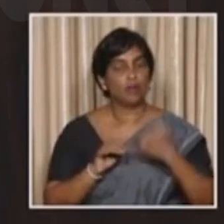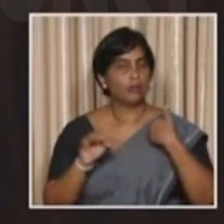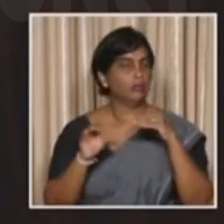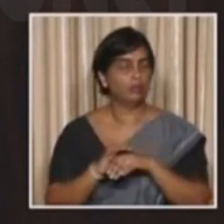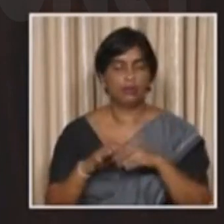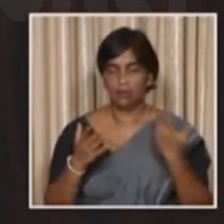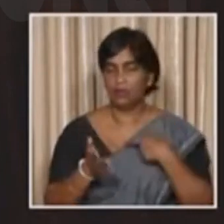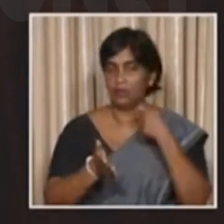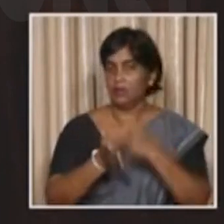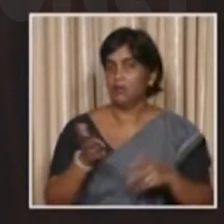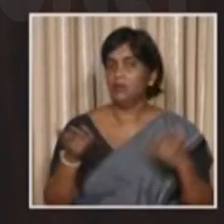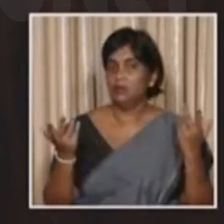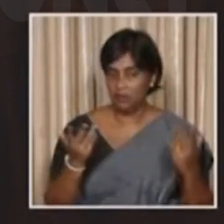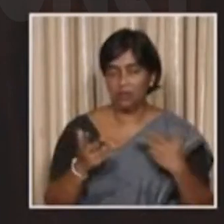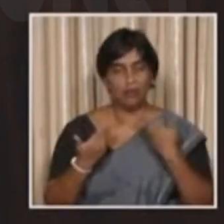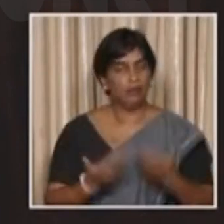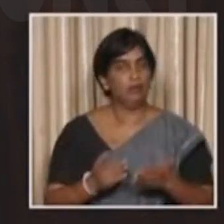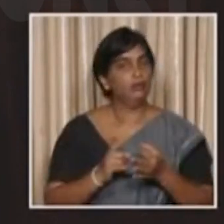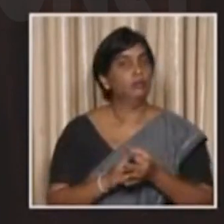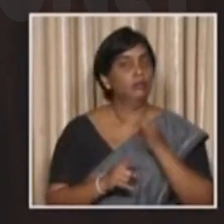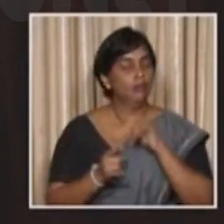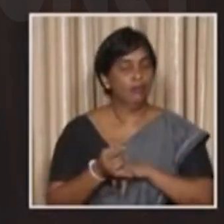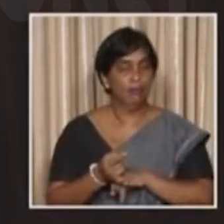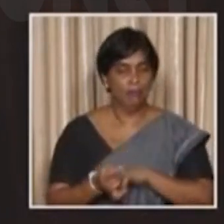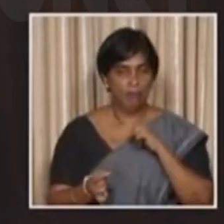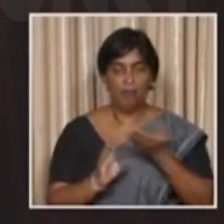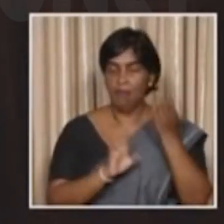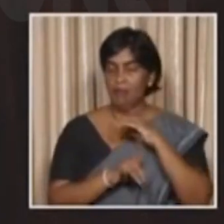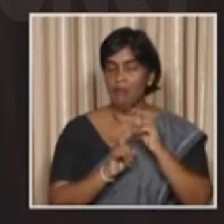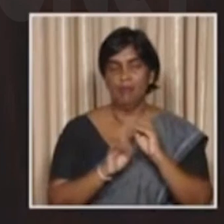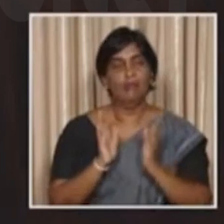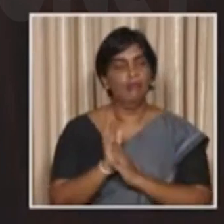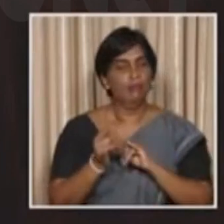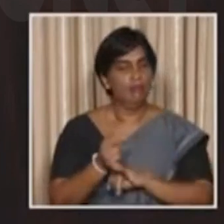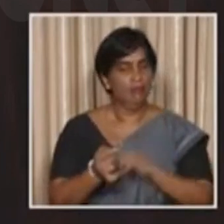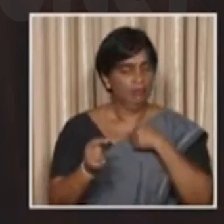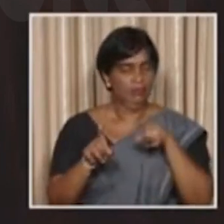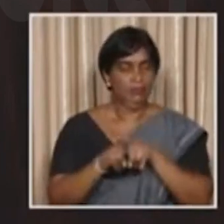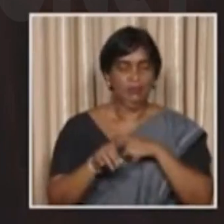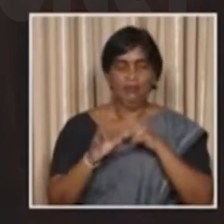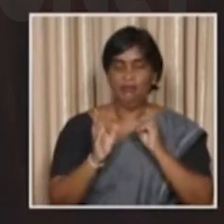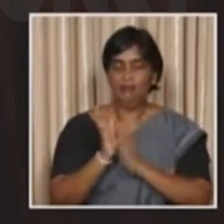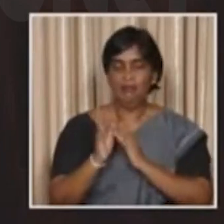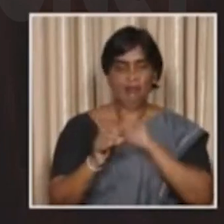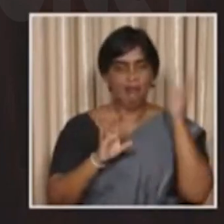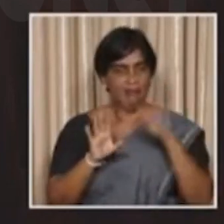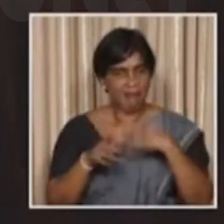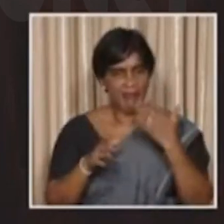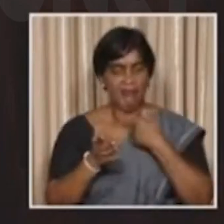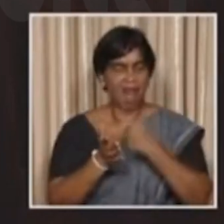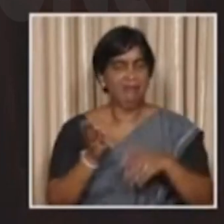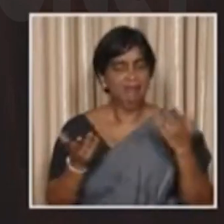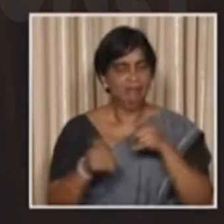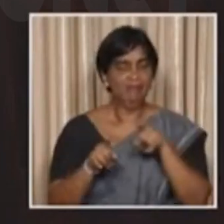බවත් අස්සන් නොකළ බවත් වත්මන් ජනාධිපති ලේකම්වරයා එවට අග්‍රාමාත්‍ය ලේකම්වරයා ලෙස එම සභාවට නොපැමිණි බවත් අස්සම්